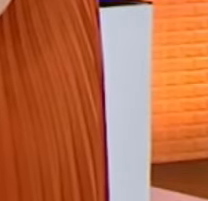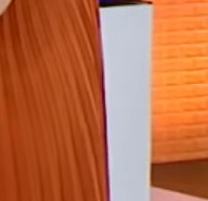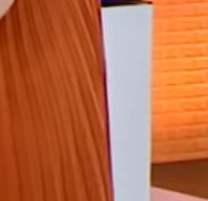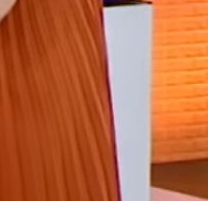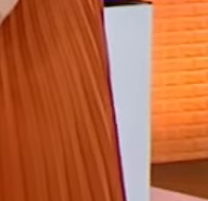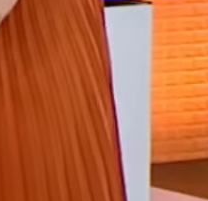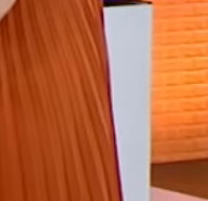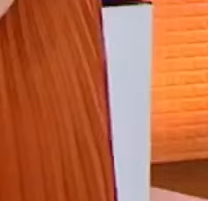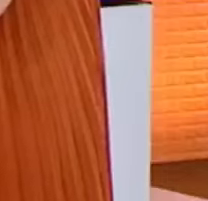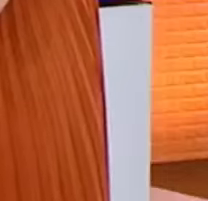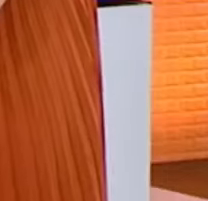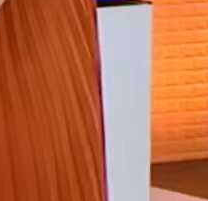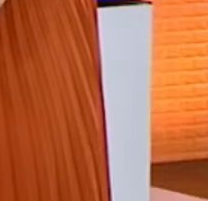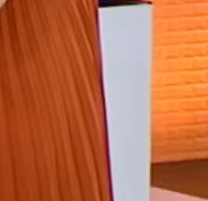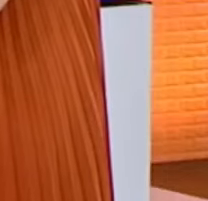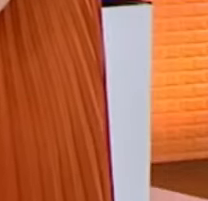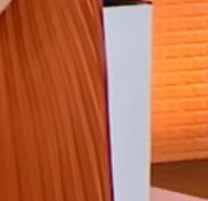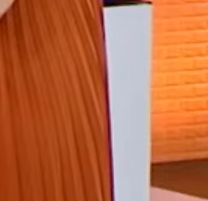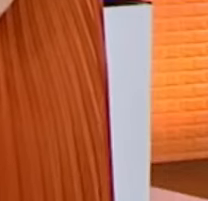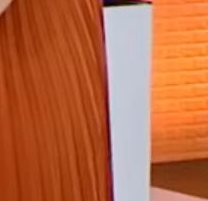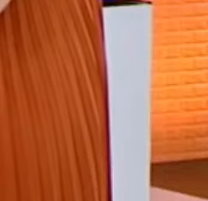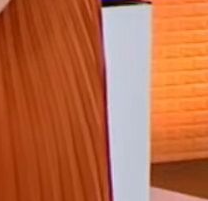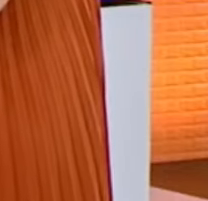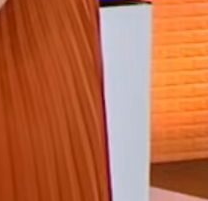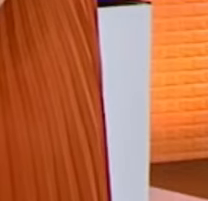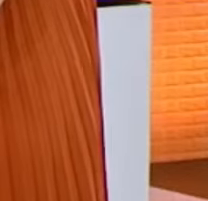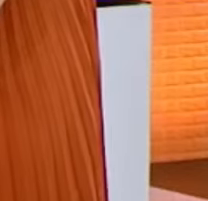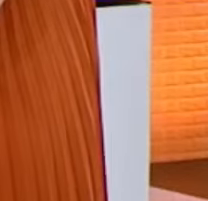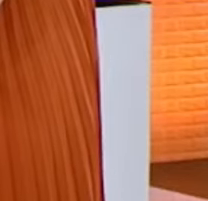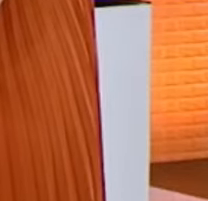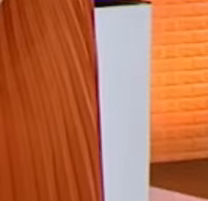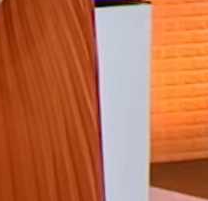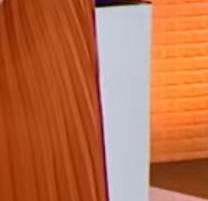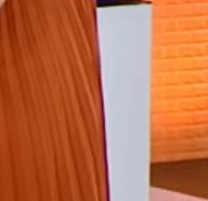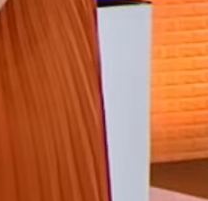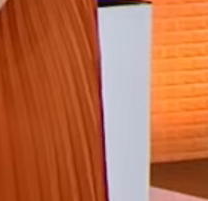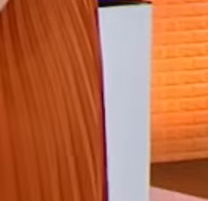subaybayan niyo po kami sa GMA Pinoy TV at www.gmanews.tv